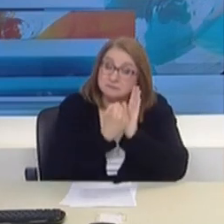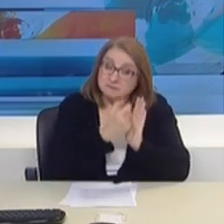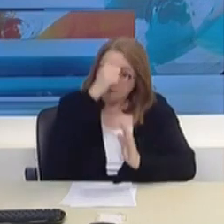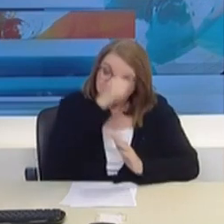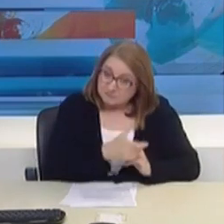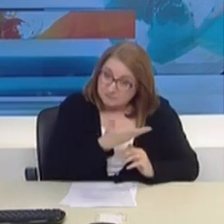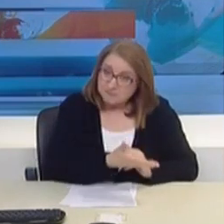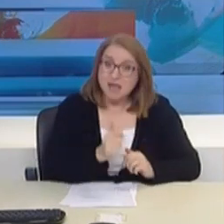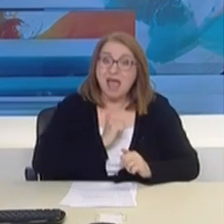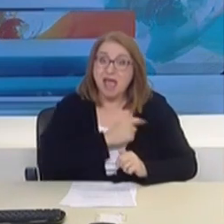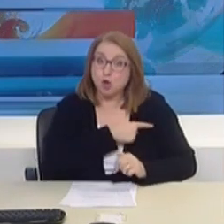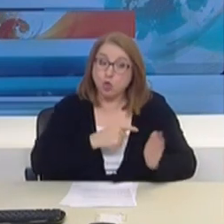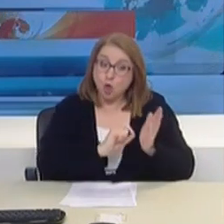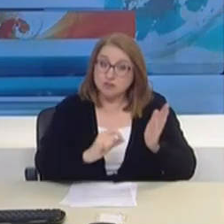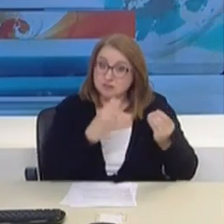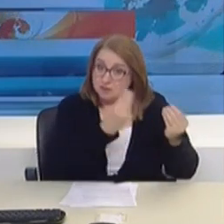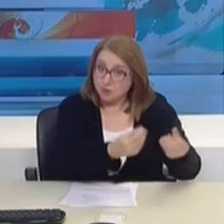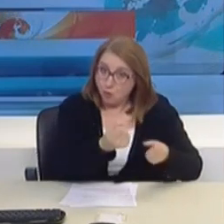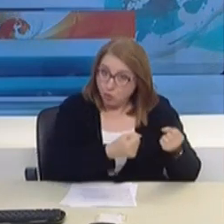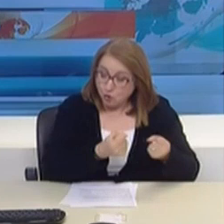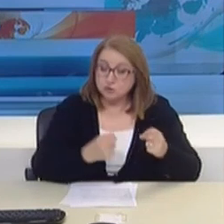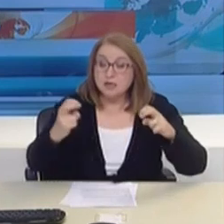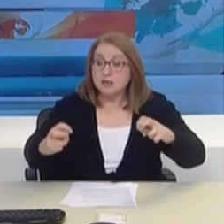να χρησιμοποιείται το 50% των καθισμάτων.